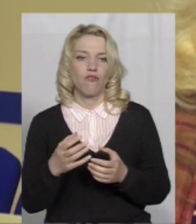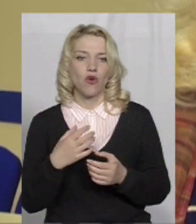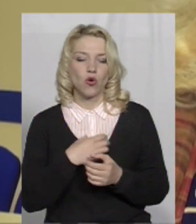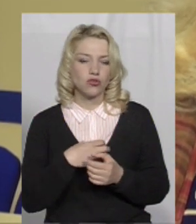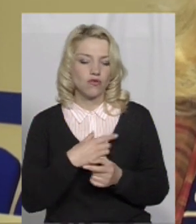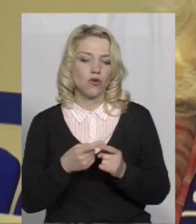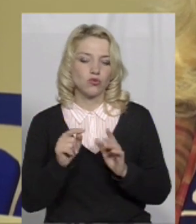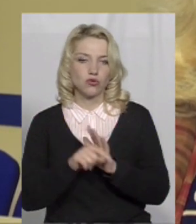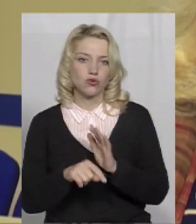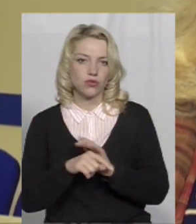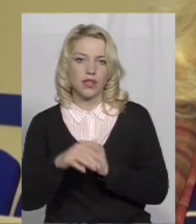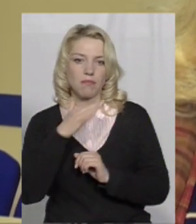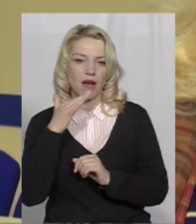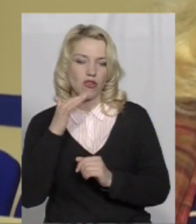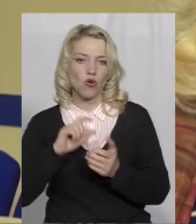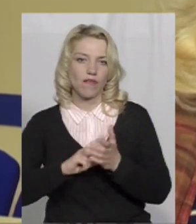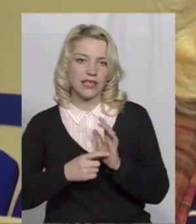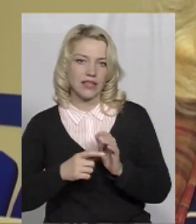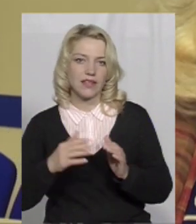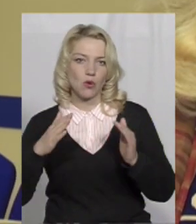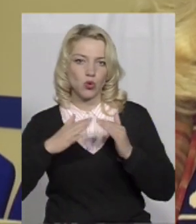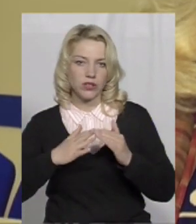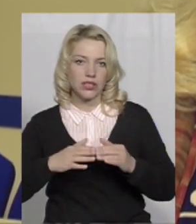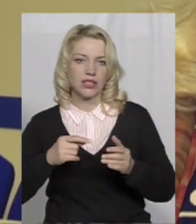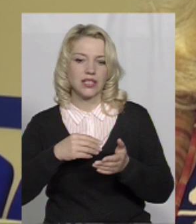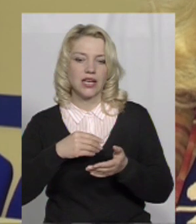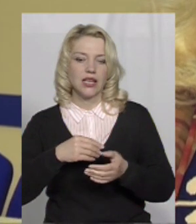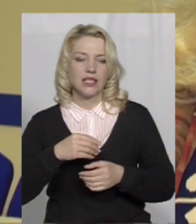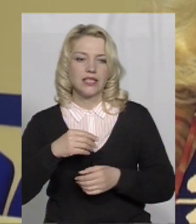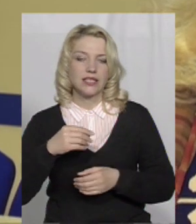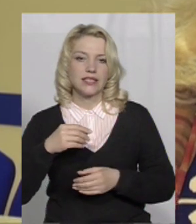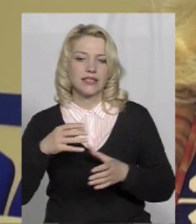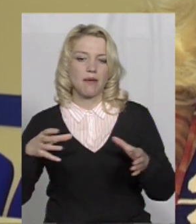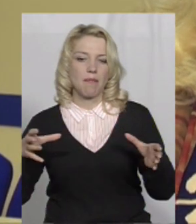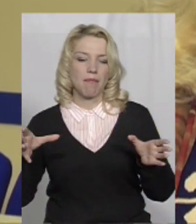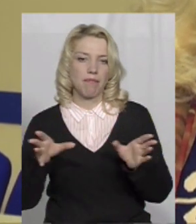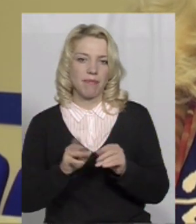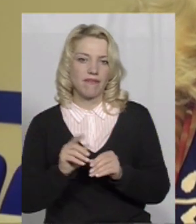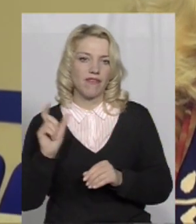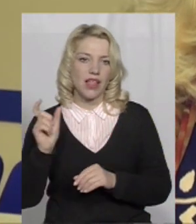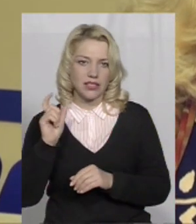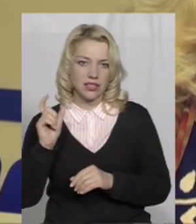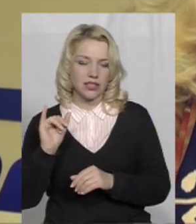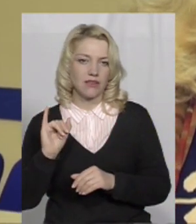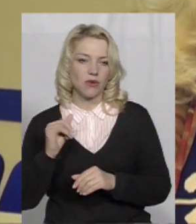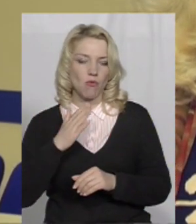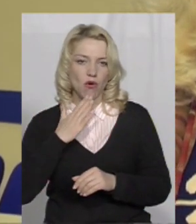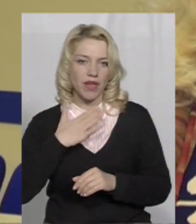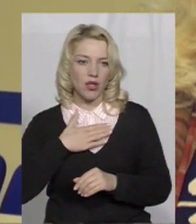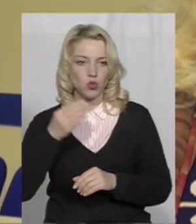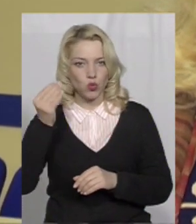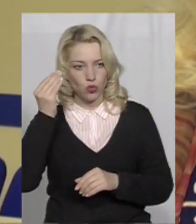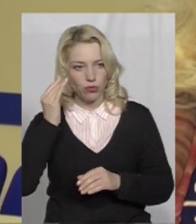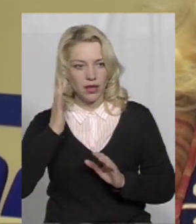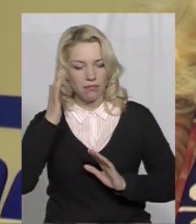стосується багатоквартирних будинків, споживачів, співвласників. Тому моя думка і